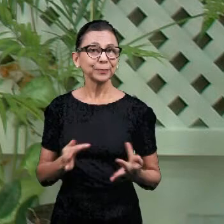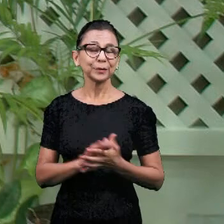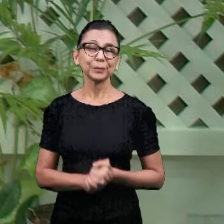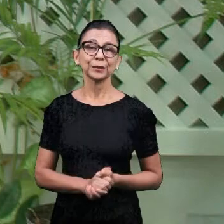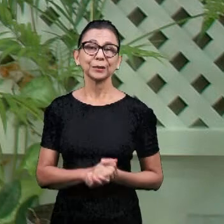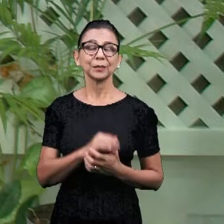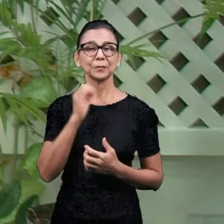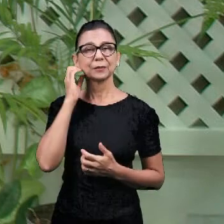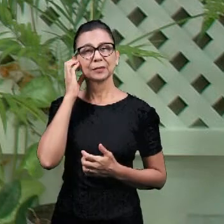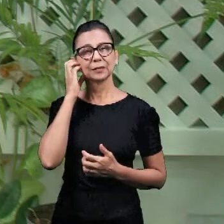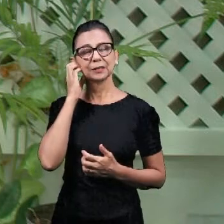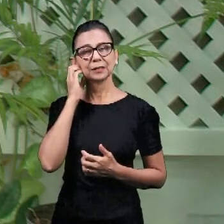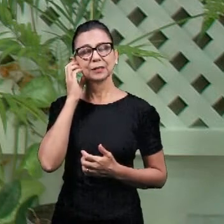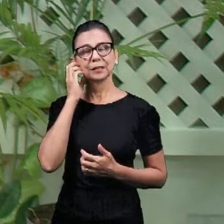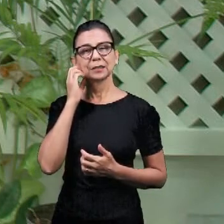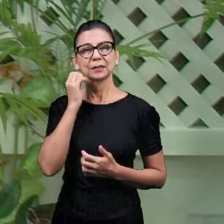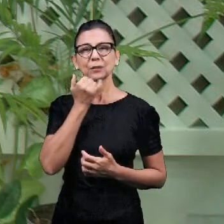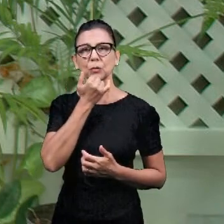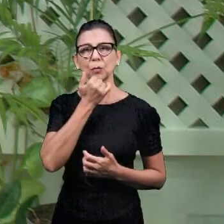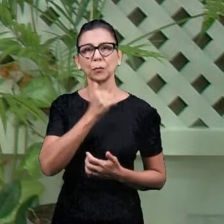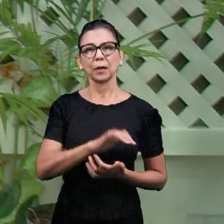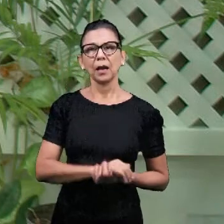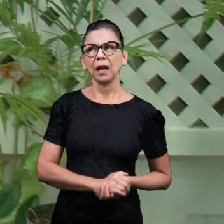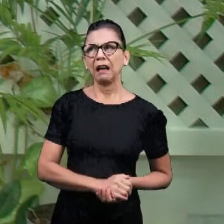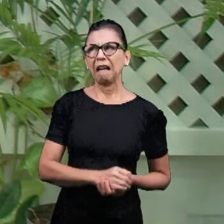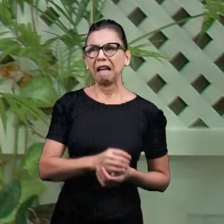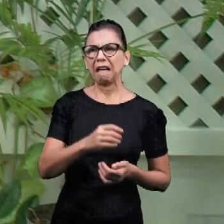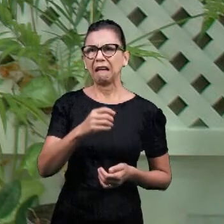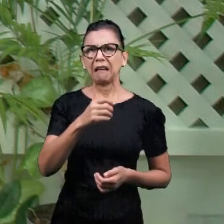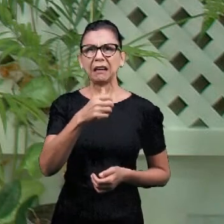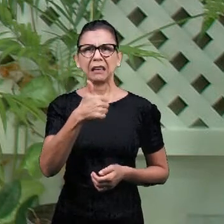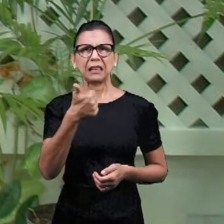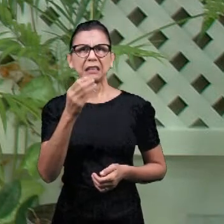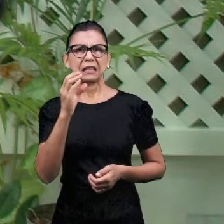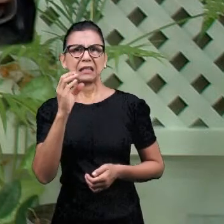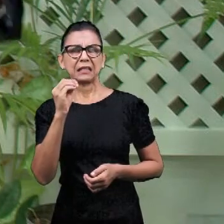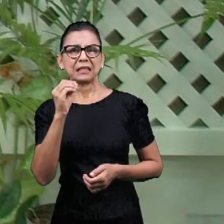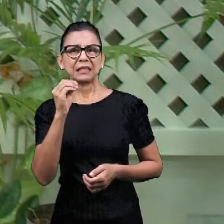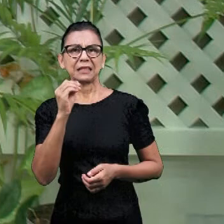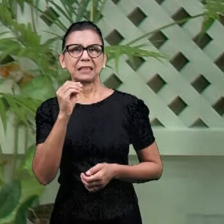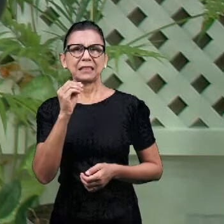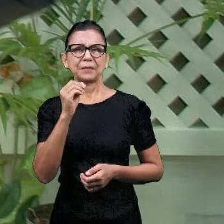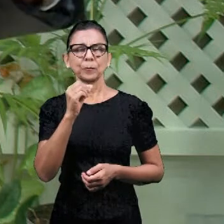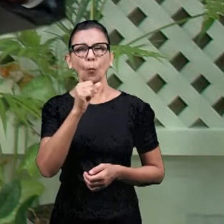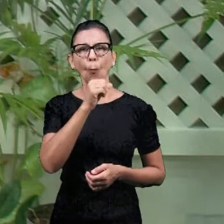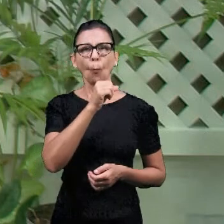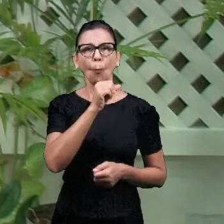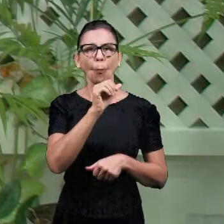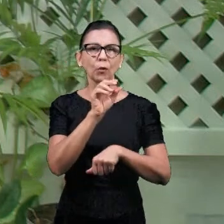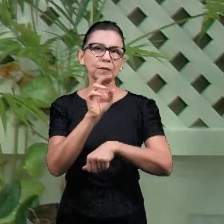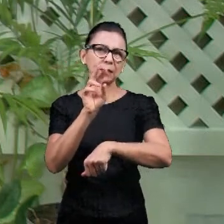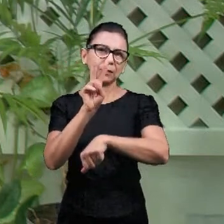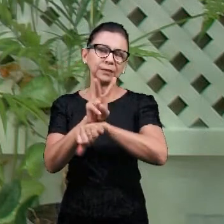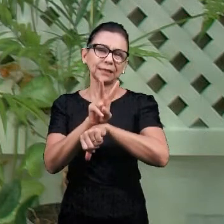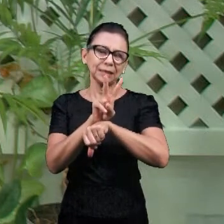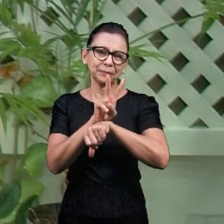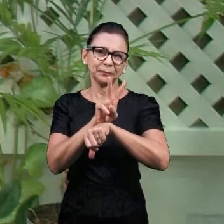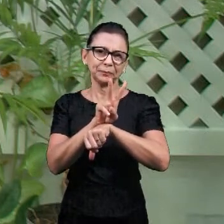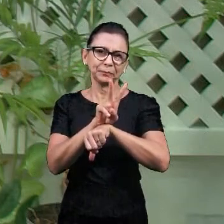c'était dit vierge, je n'ai pas compris. Ce n'est pas une question de genre, de sexe. Donc, cela parle d'un